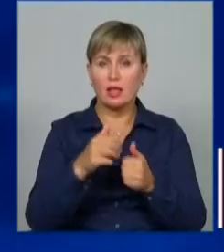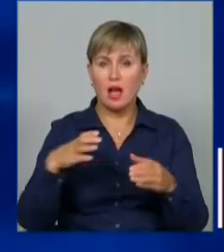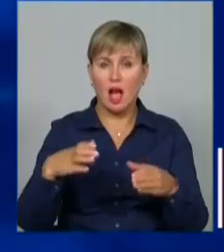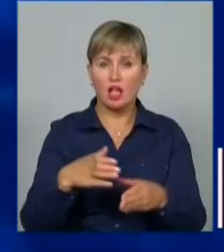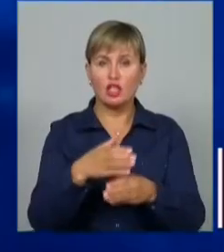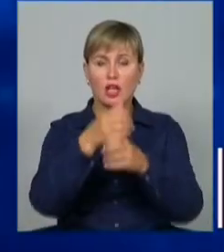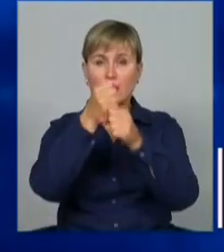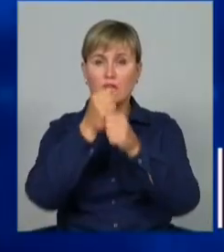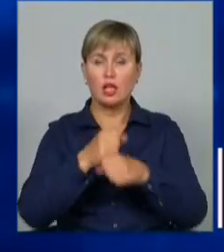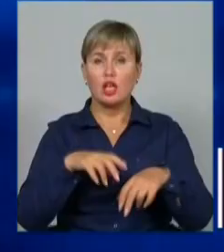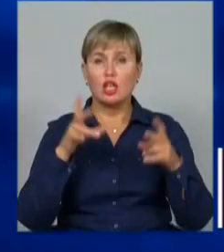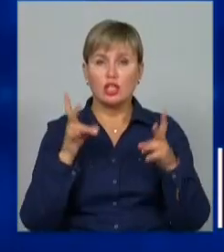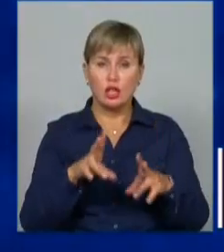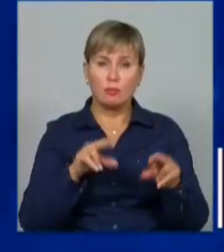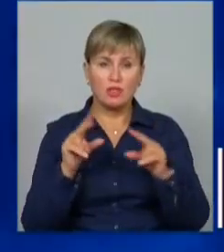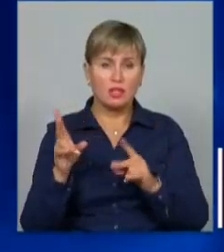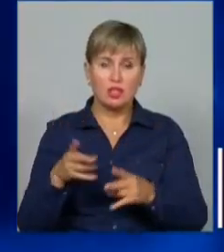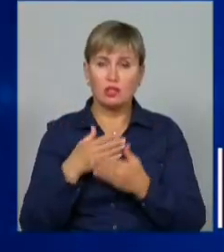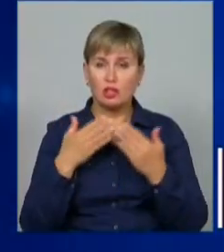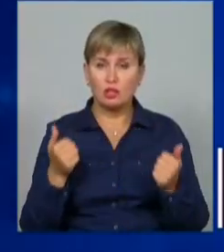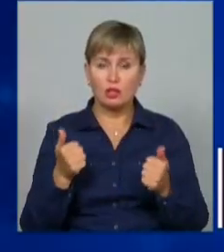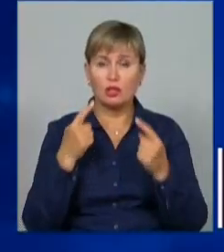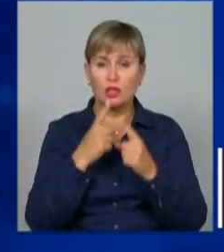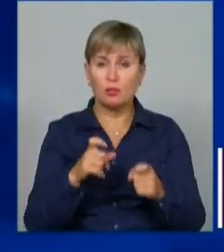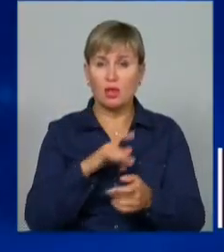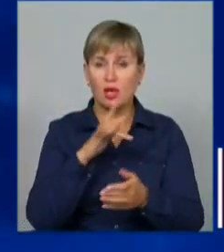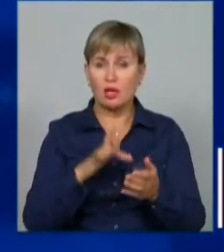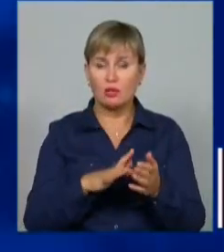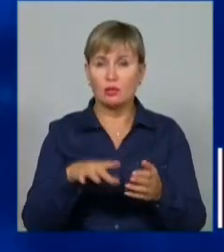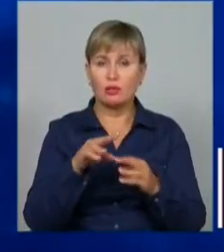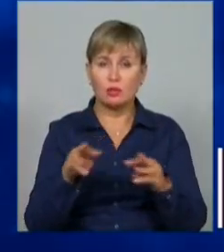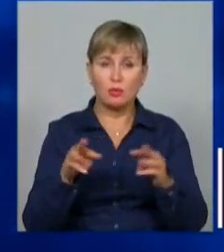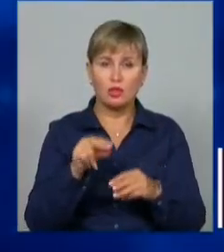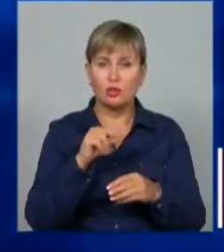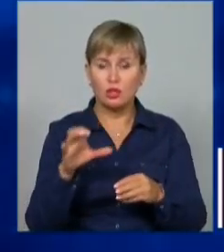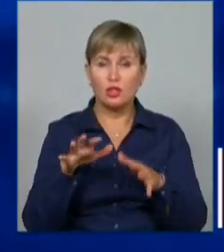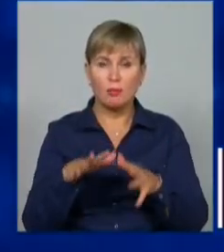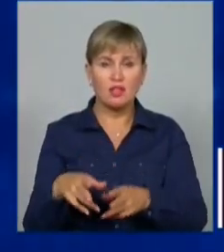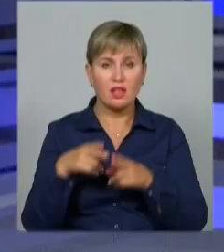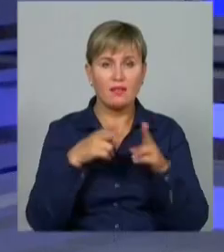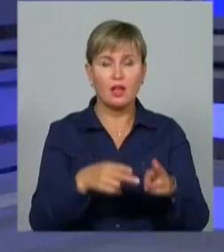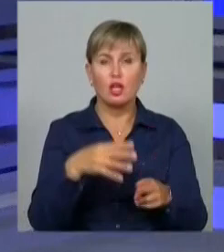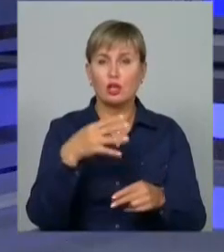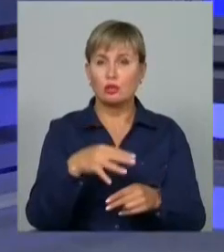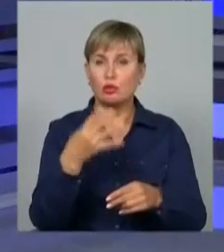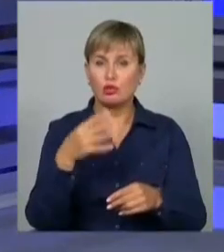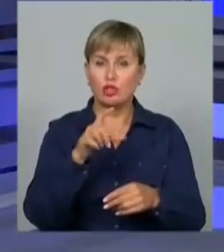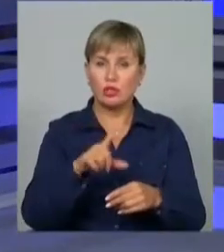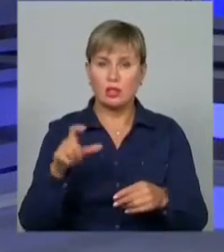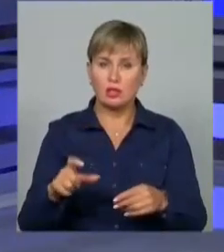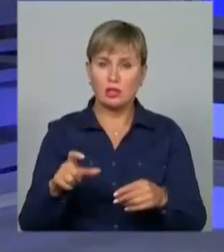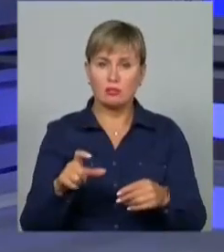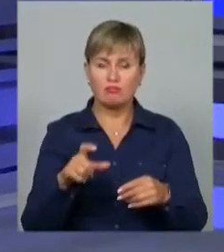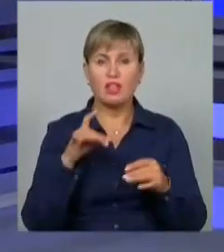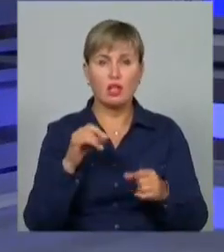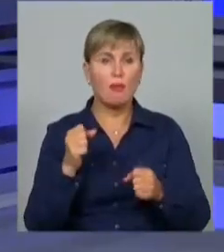к счастью жертв и пострадавших нет по сообщению городского департамента по чс на место выехали 44 огнеборцы и 11